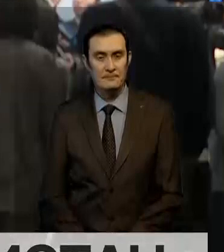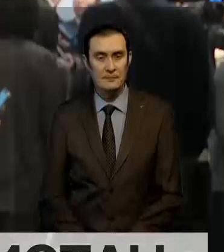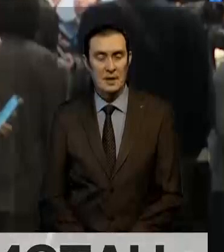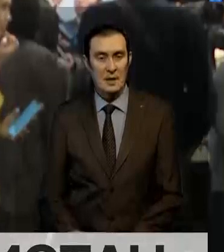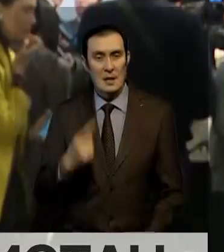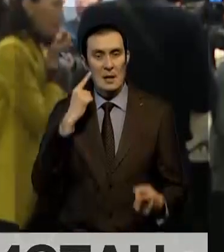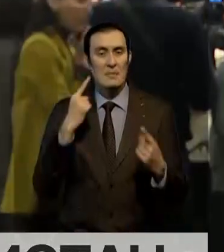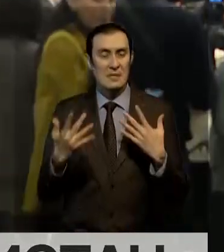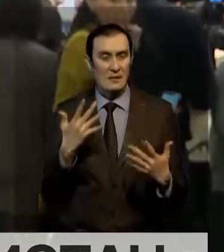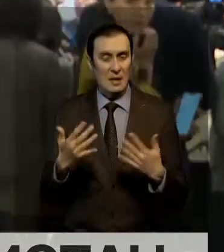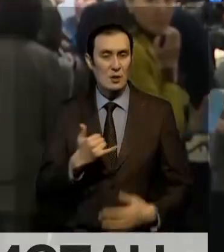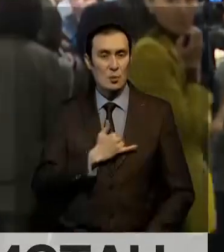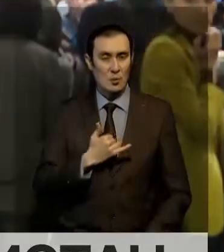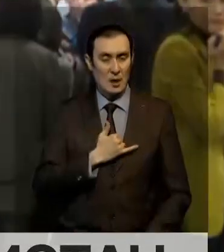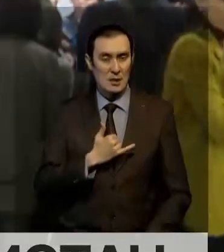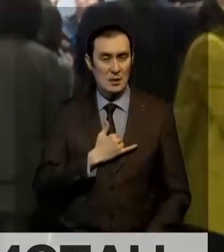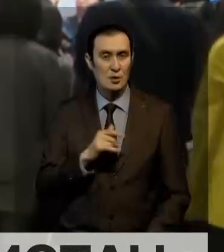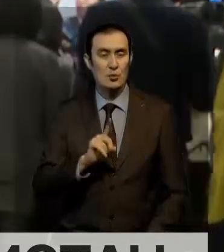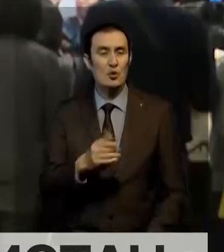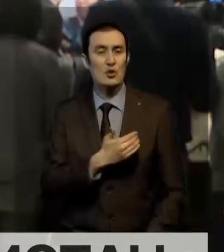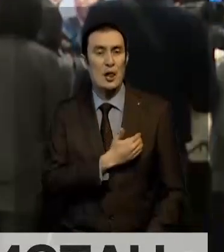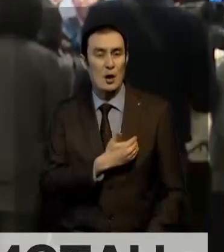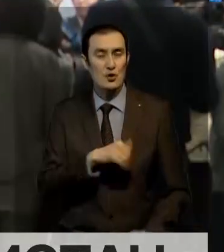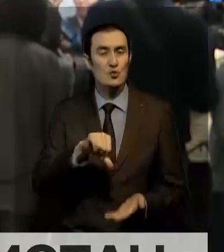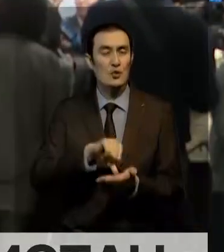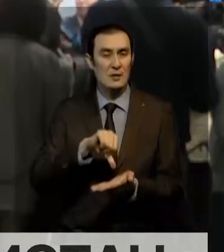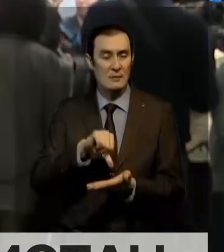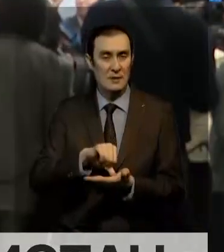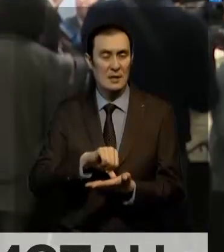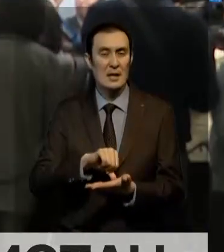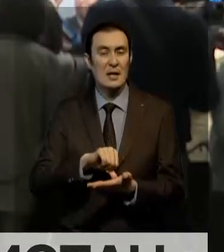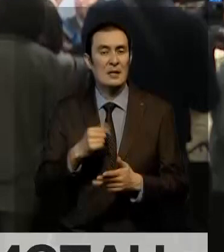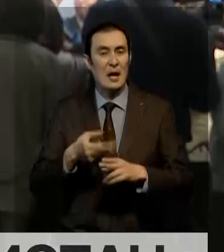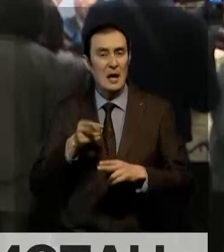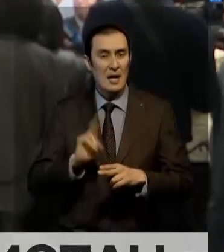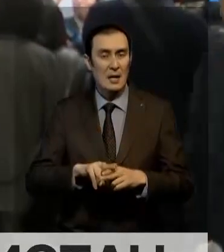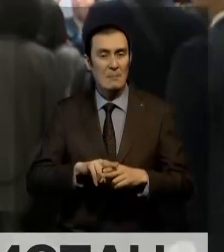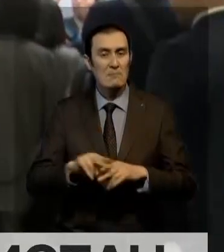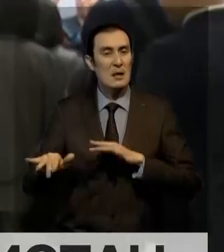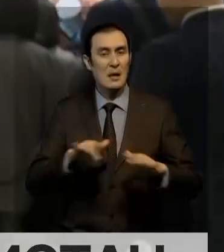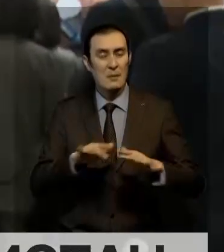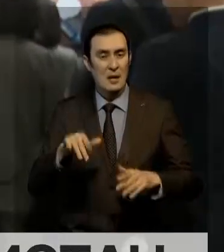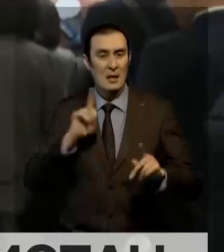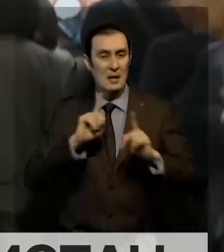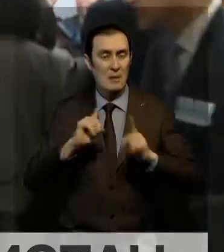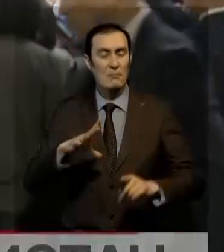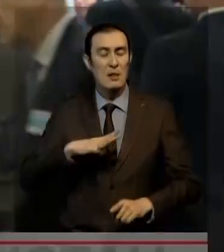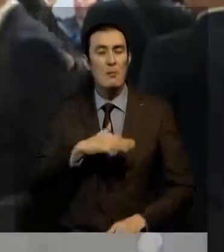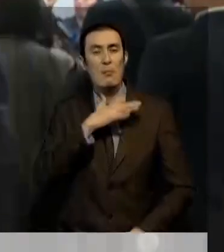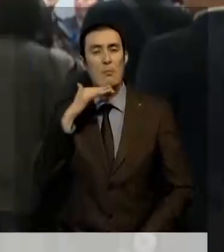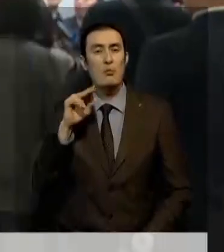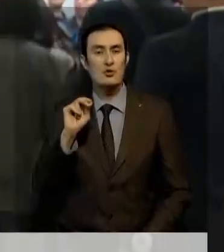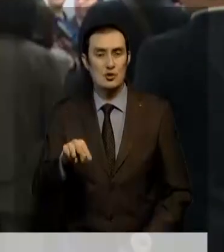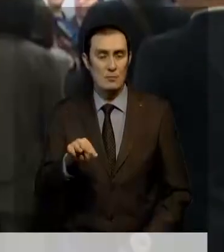у нас оказалось, что желающих участвовать на данном мероприятии было намного больше, чем